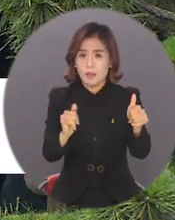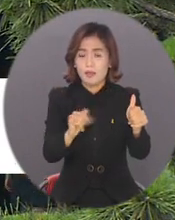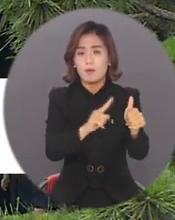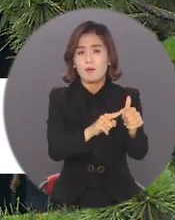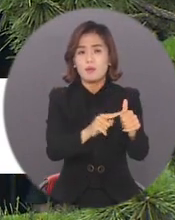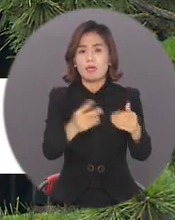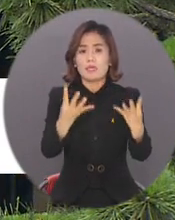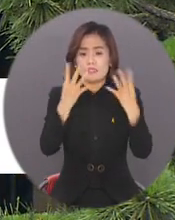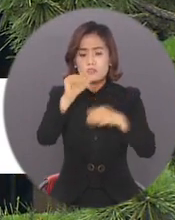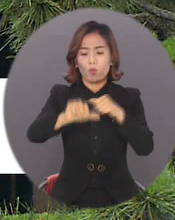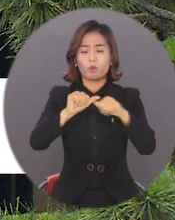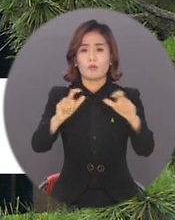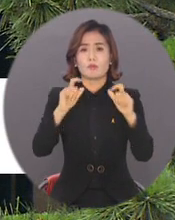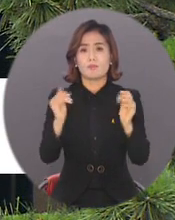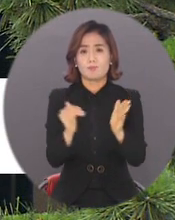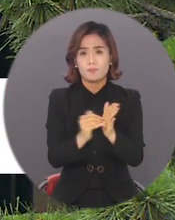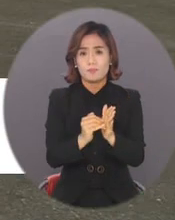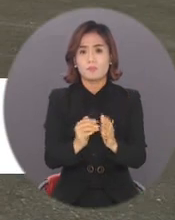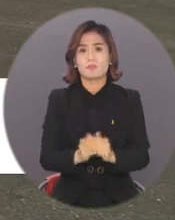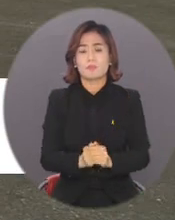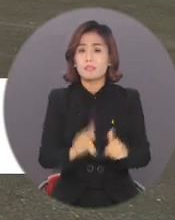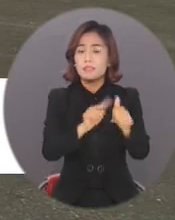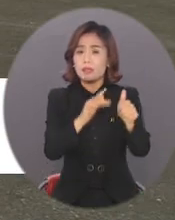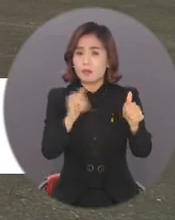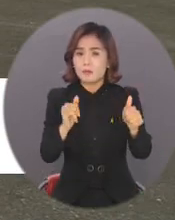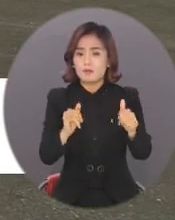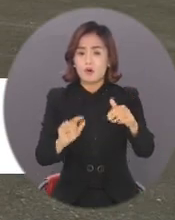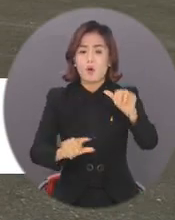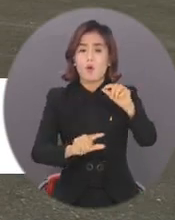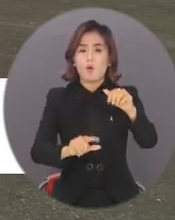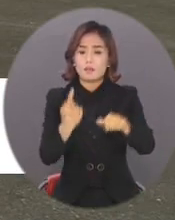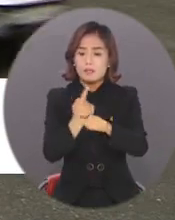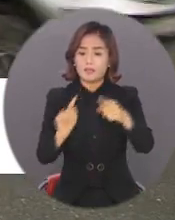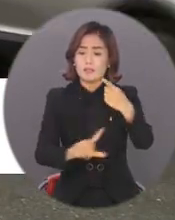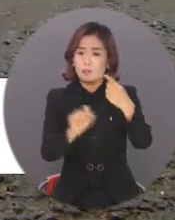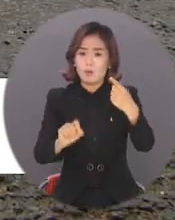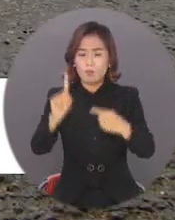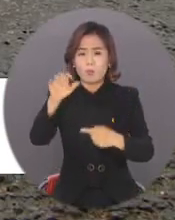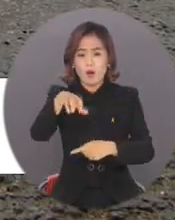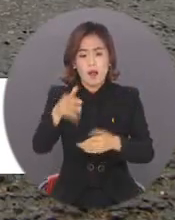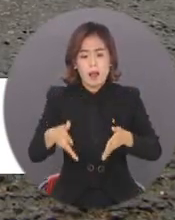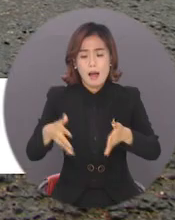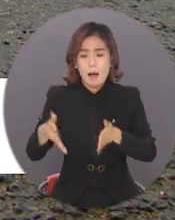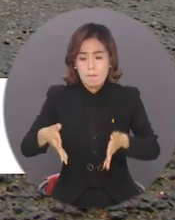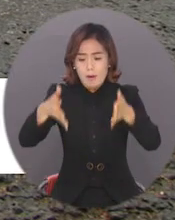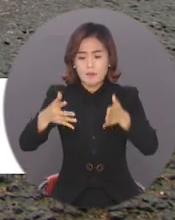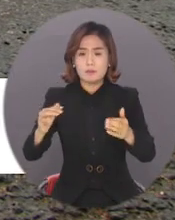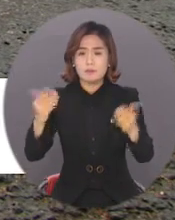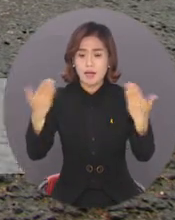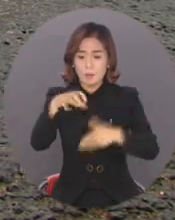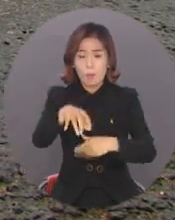A씨의 징역 5년을 선고했습니다. A씨는 지난해 11월 광주 북구 우남동의 한 아파트 단지